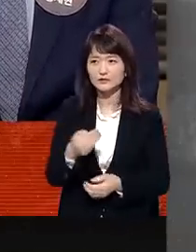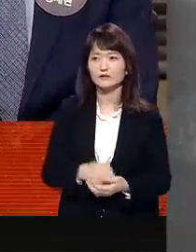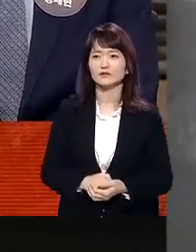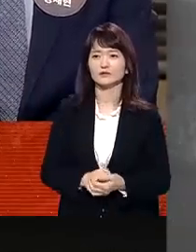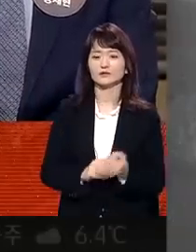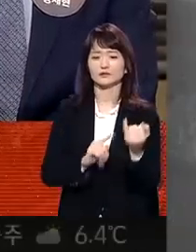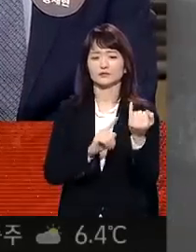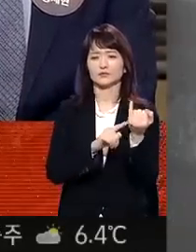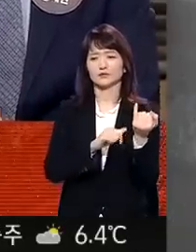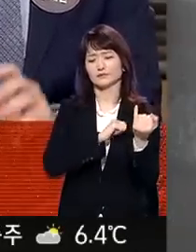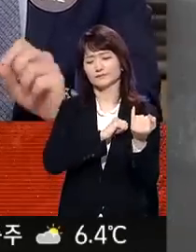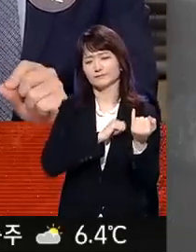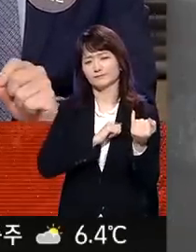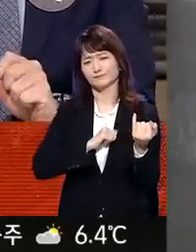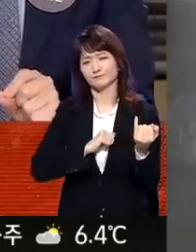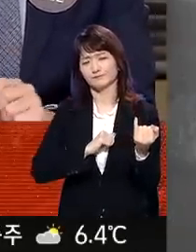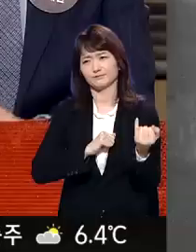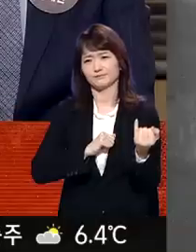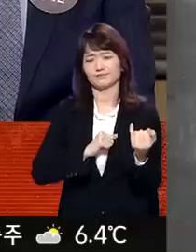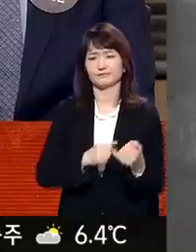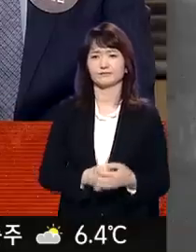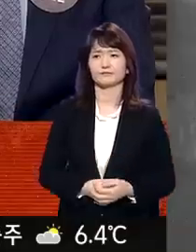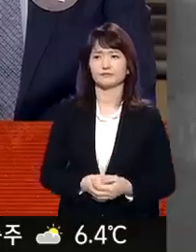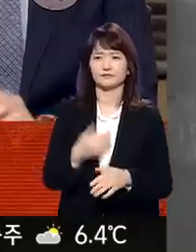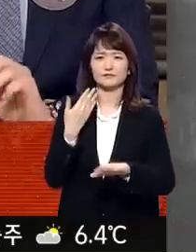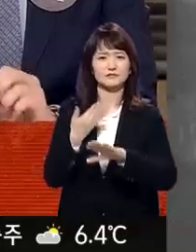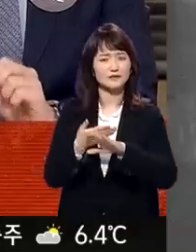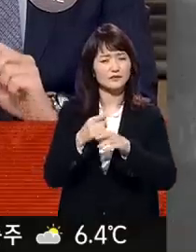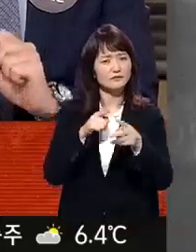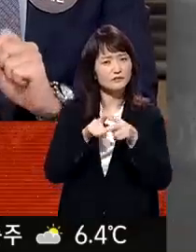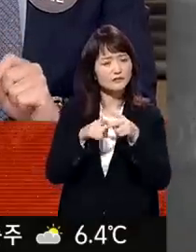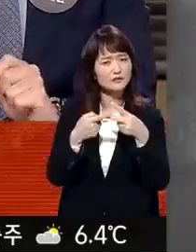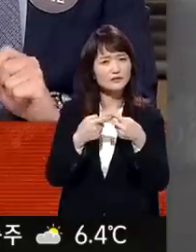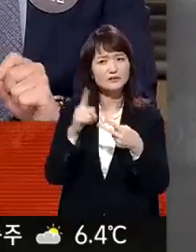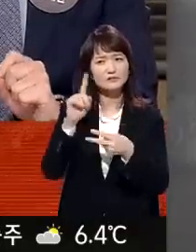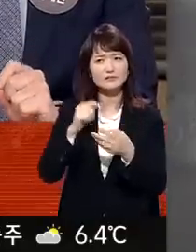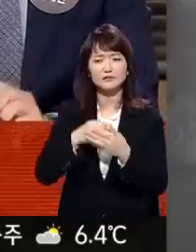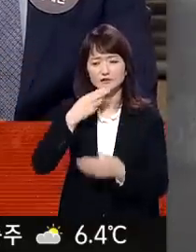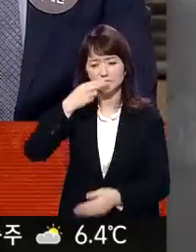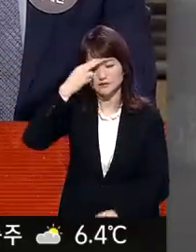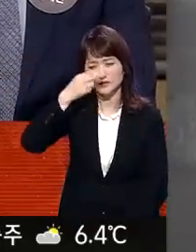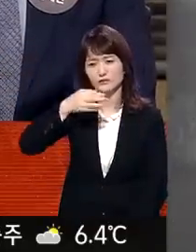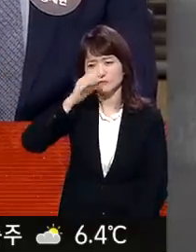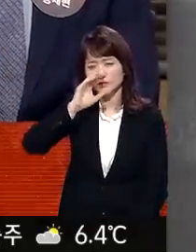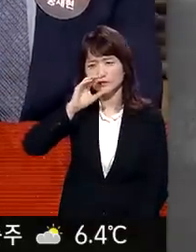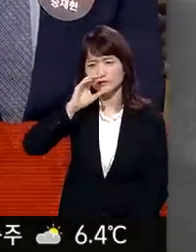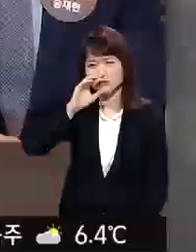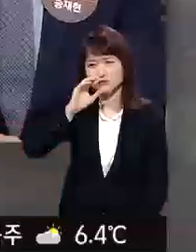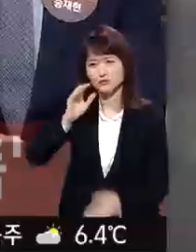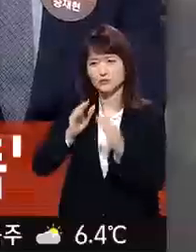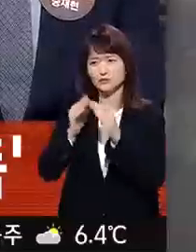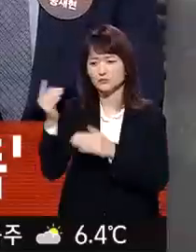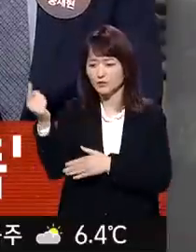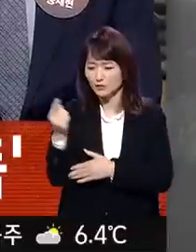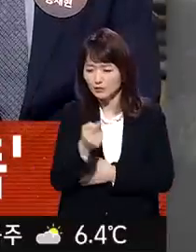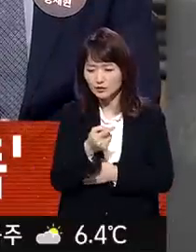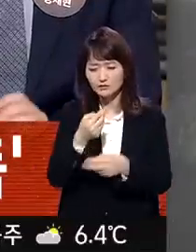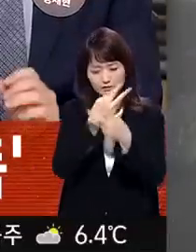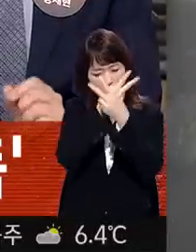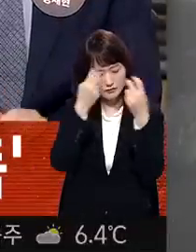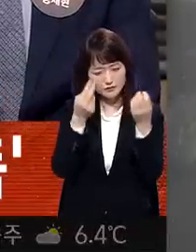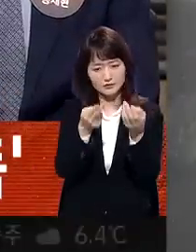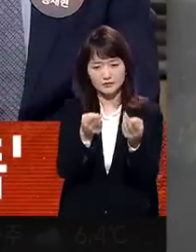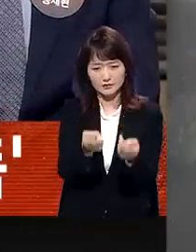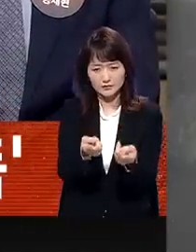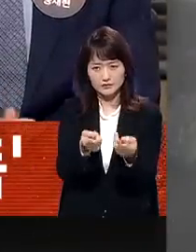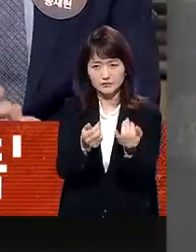부인은 그걸 다 참고 있는데 아까 제가 다른 건 다 이해를 해도 사실 어떤 음주 이후에 사람을 좀 문다 그리고 어떤 특정 신체